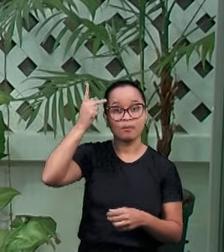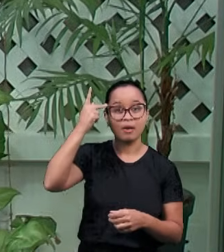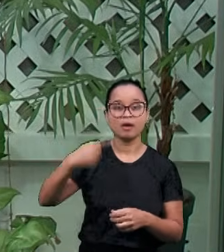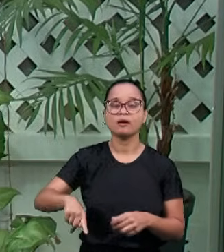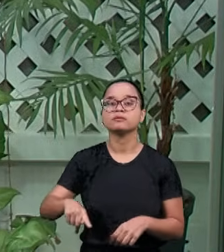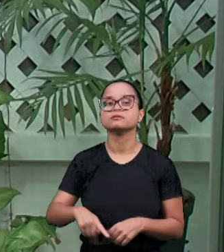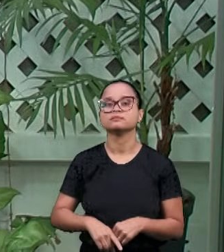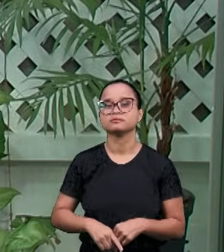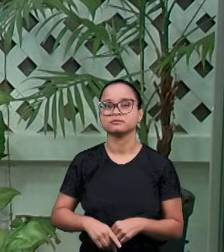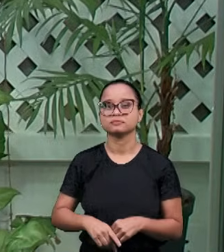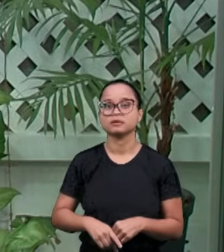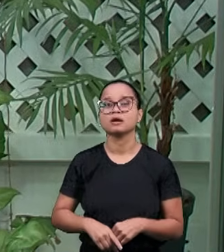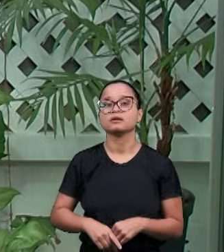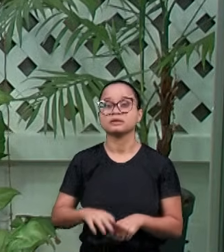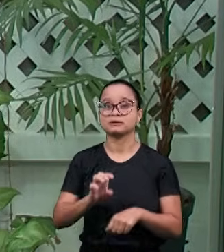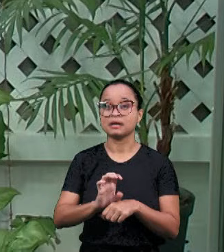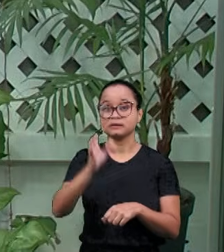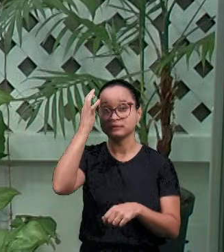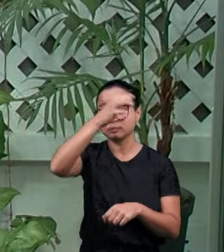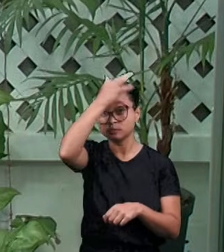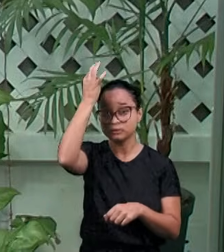Santo,